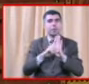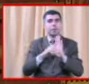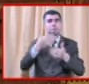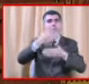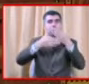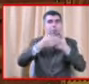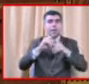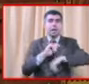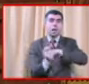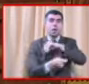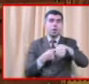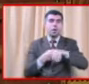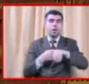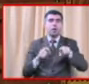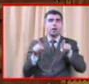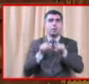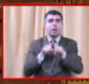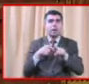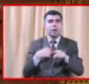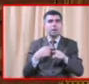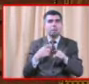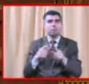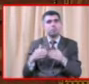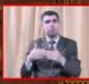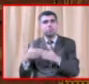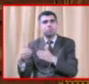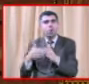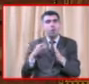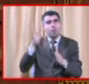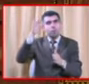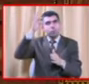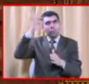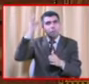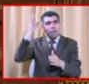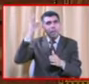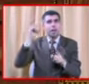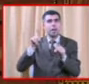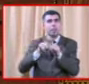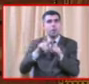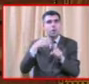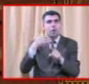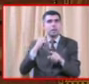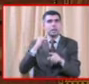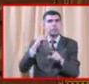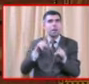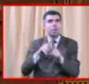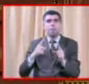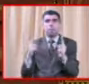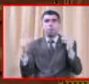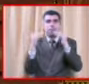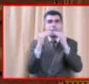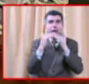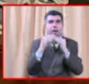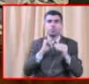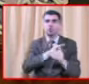الوزارة في واد، وإحنا عندنا واحد المندوب السكن في إقليم سيدي قاسم في واد. شكرا. لا يريد تطبيق. شكرا السيد